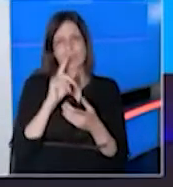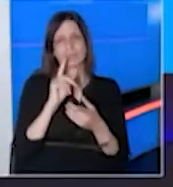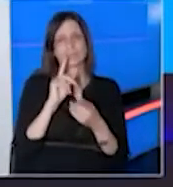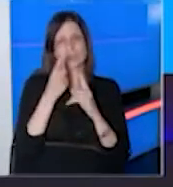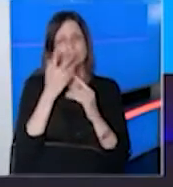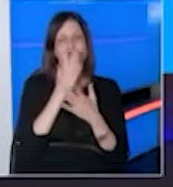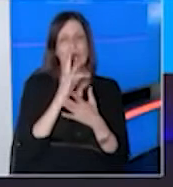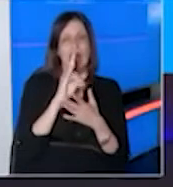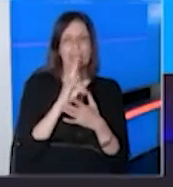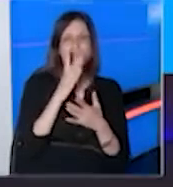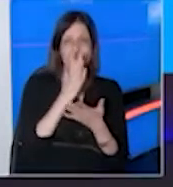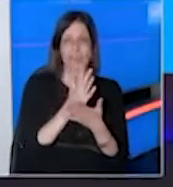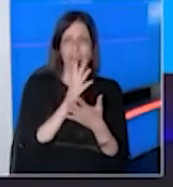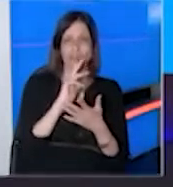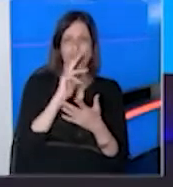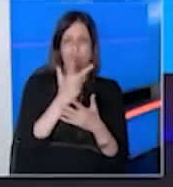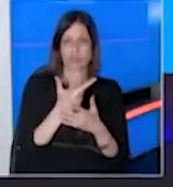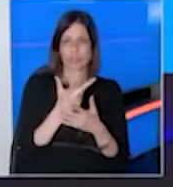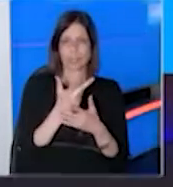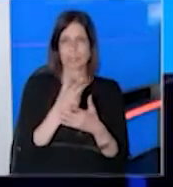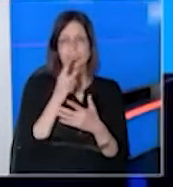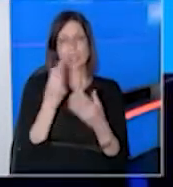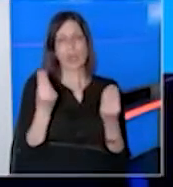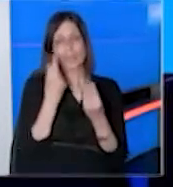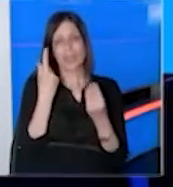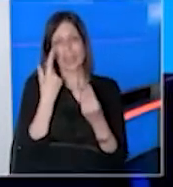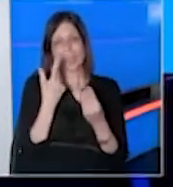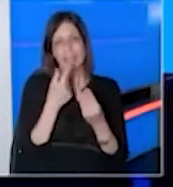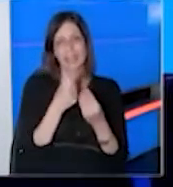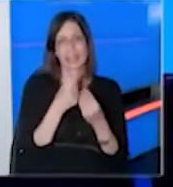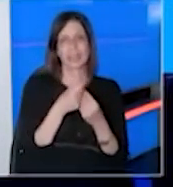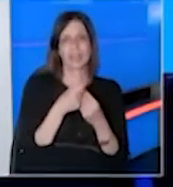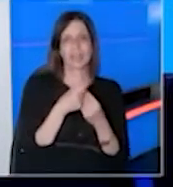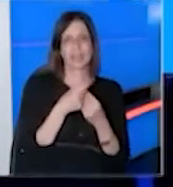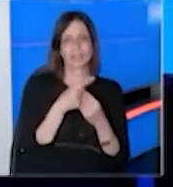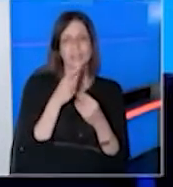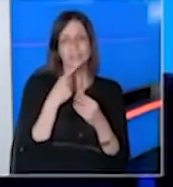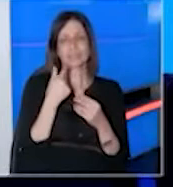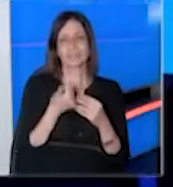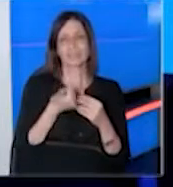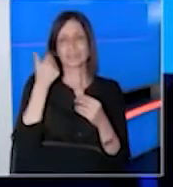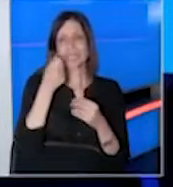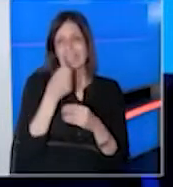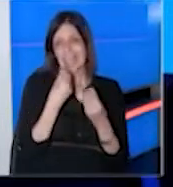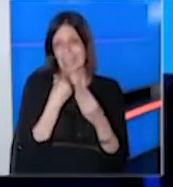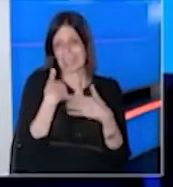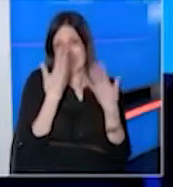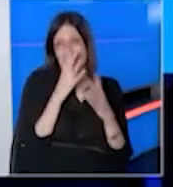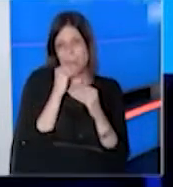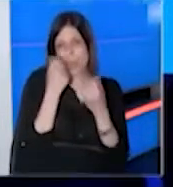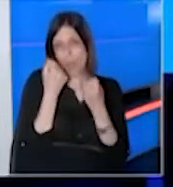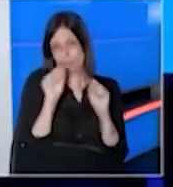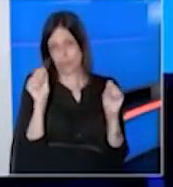מזה 3 שנים, היא כבר לא... לא, זה היה התעדכן. זה לא הדבר היחידי, שידידי בן שבת יצטרך להתעדכן, אבל אם תיתן לי, אני נתתי לך לדבר